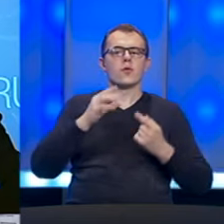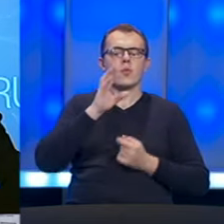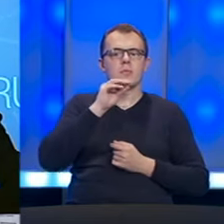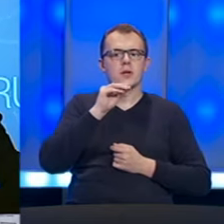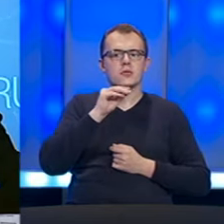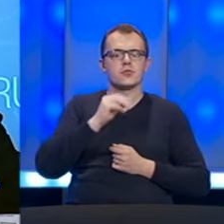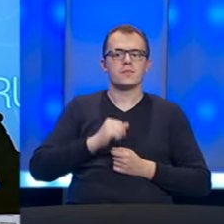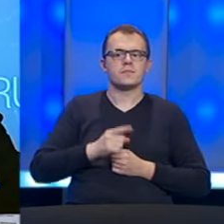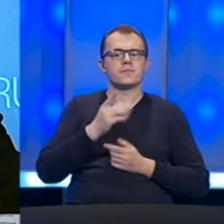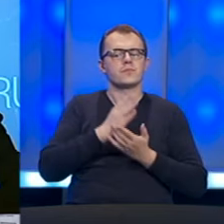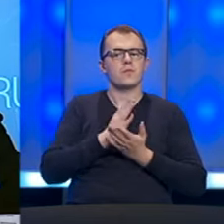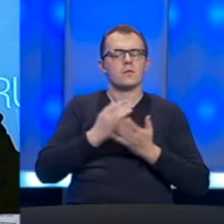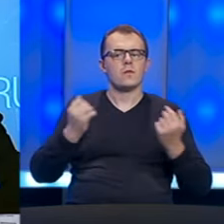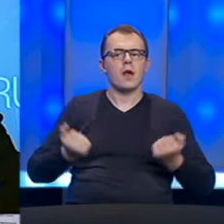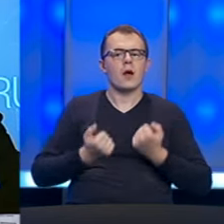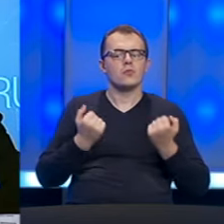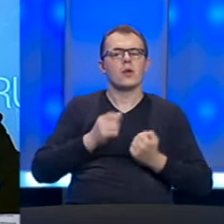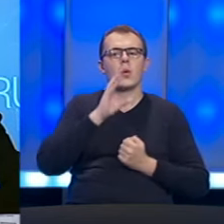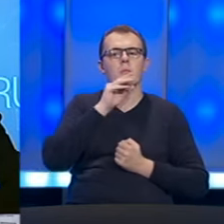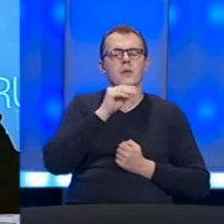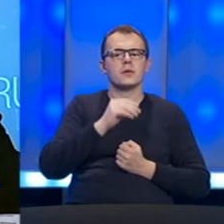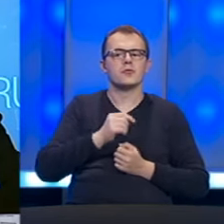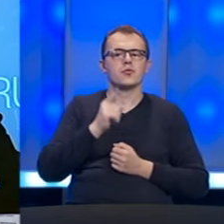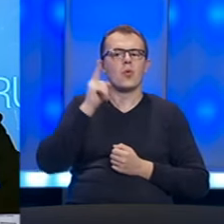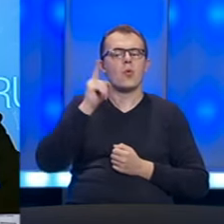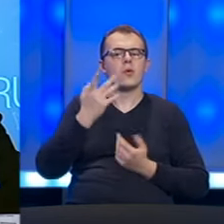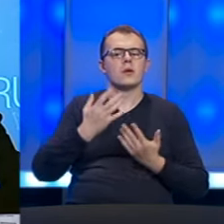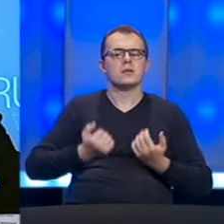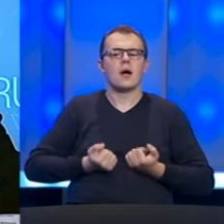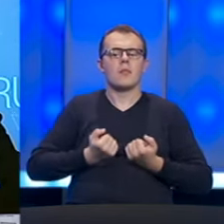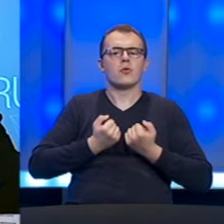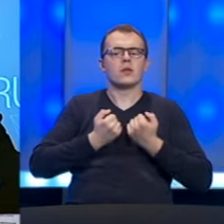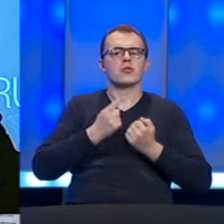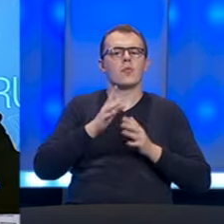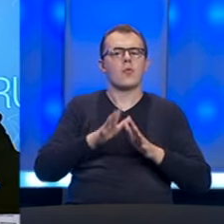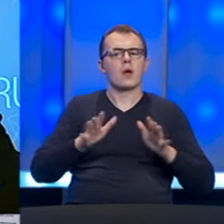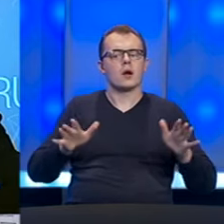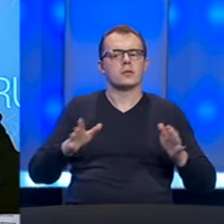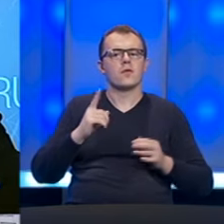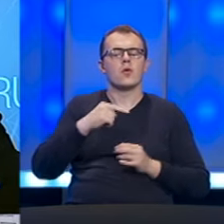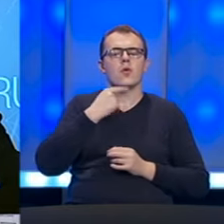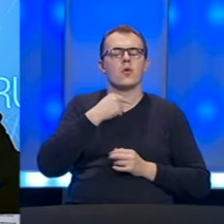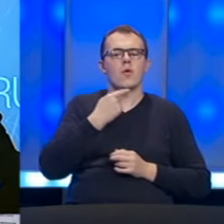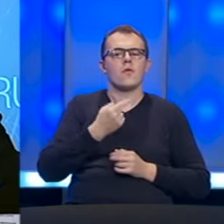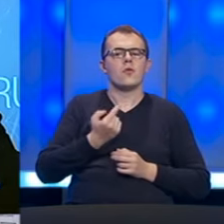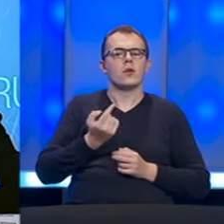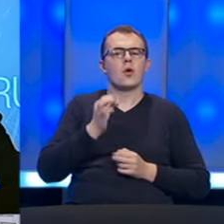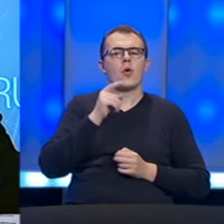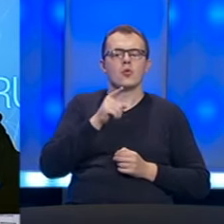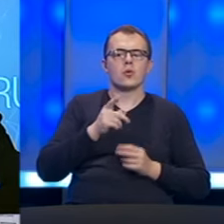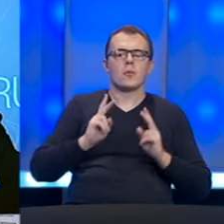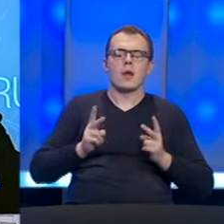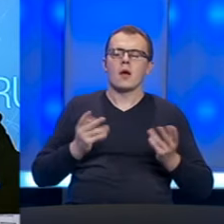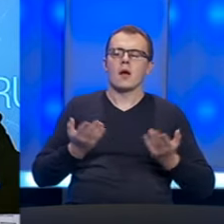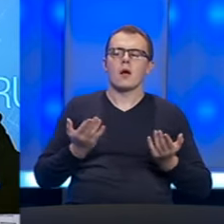priču, uvijek aktuelnu priču onih sa poteškoćama u razvoju, govori i o tome